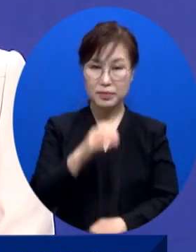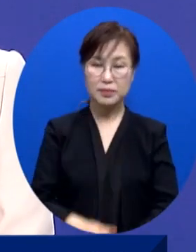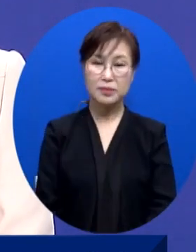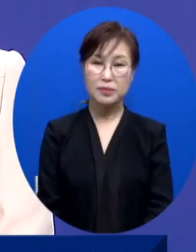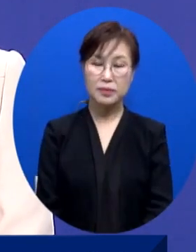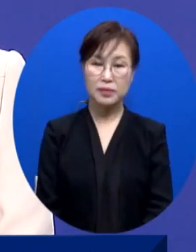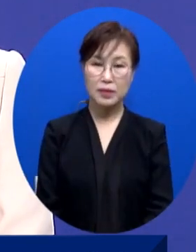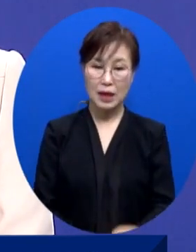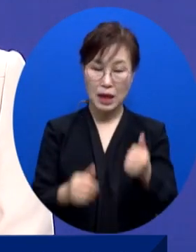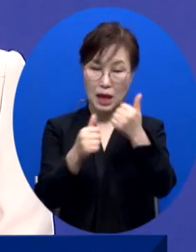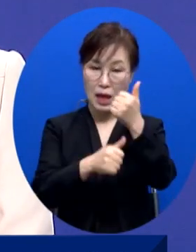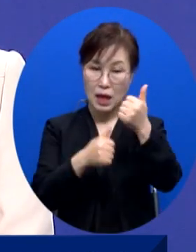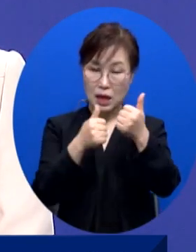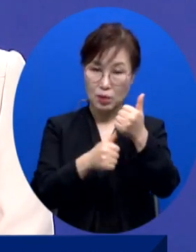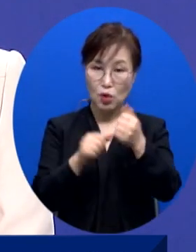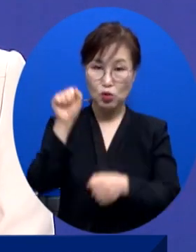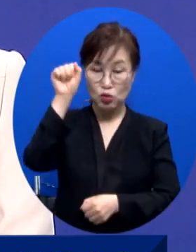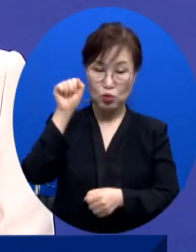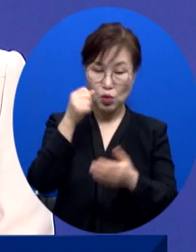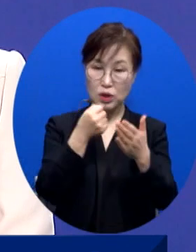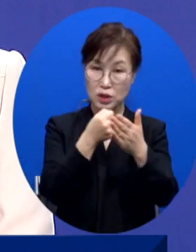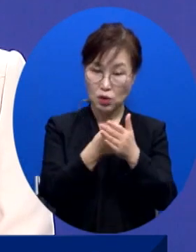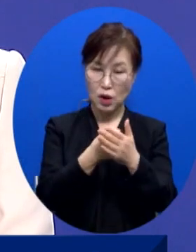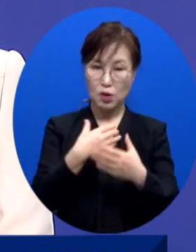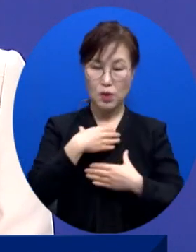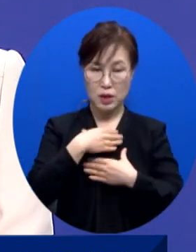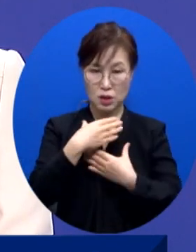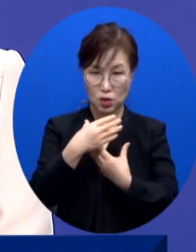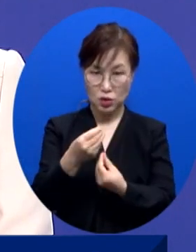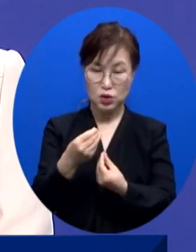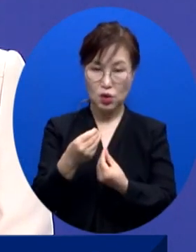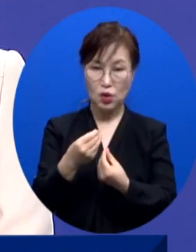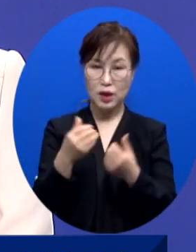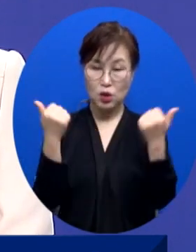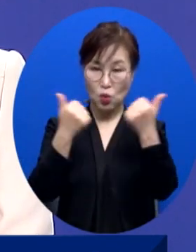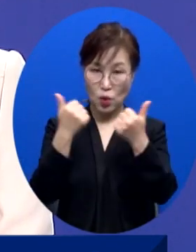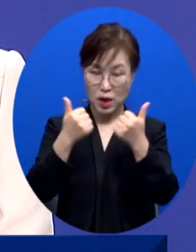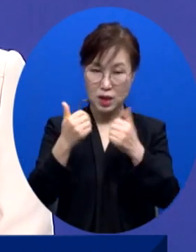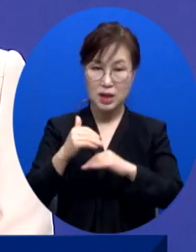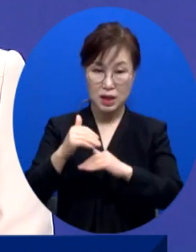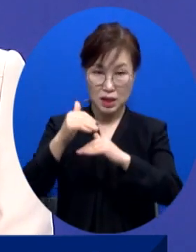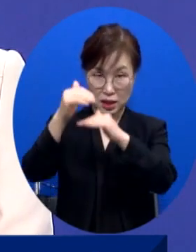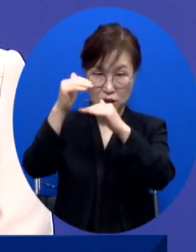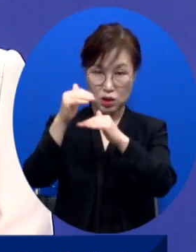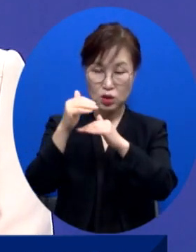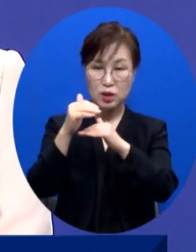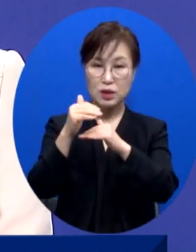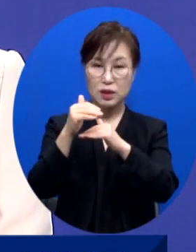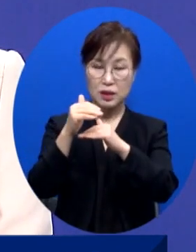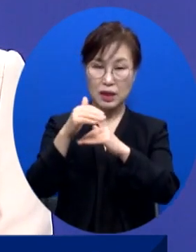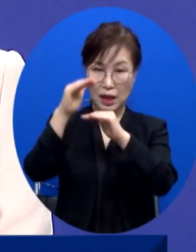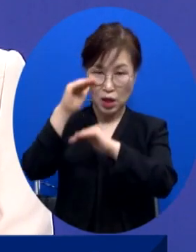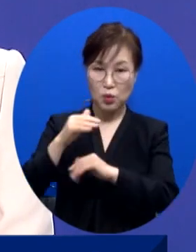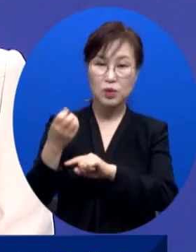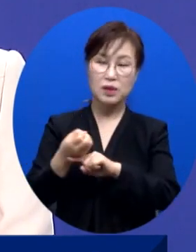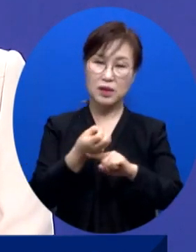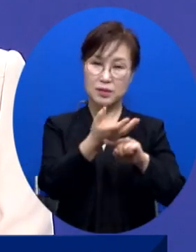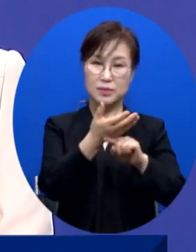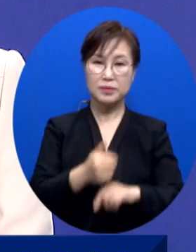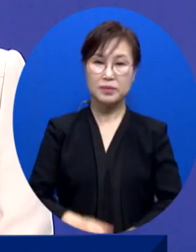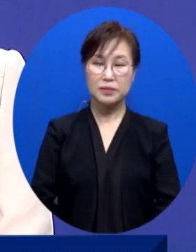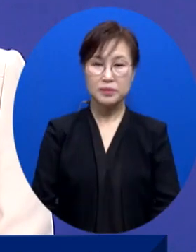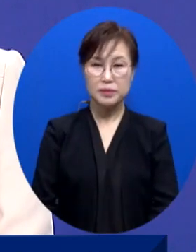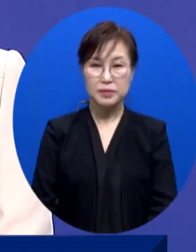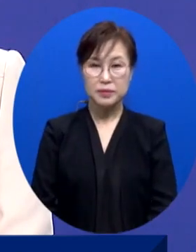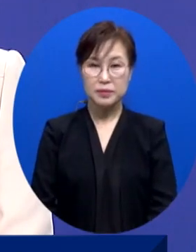정기총회 임원 후보를 확정하는 등 안정적인 정기총회 개최와 총회 도약을 위한 행보를 이어가고 있다고 합니다. 관련